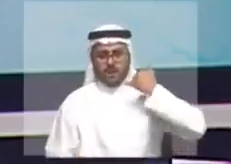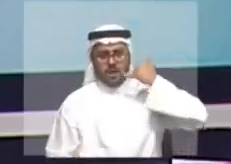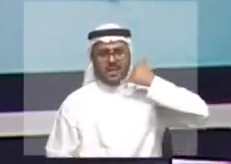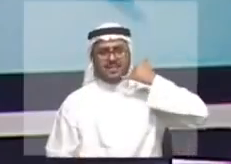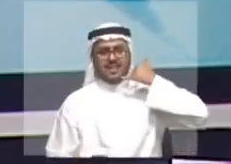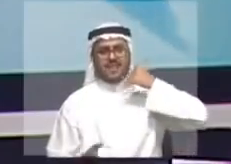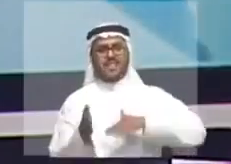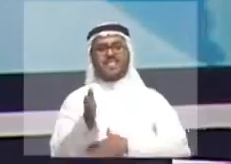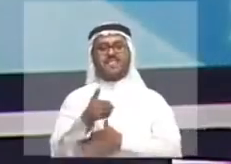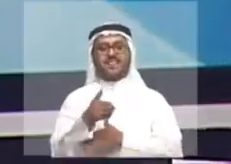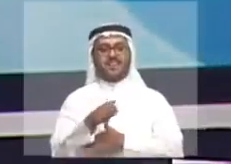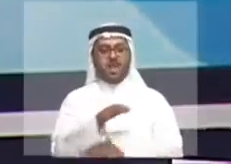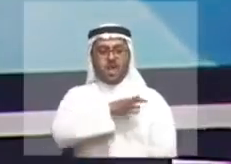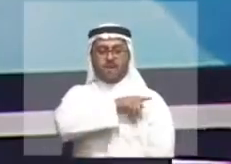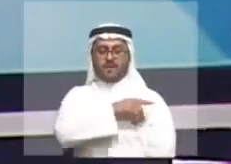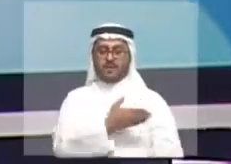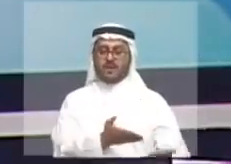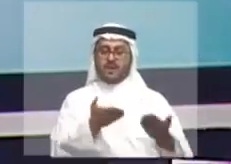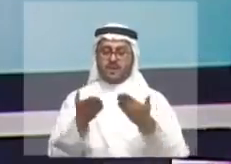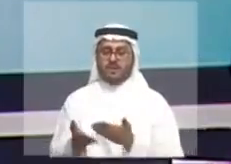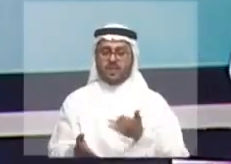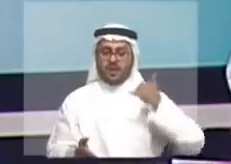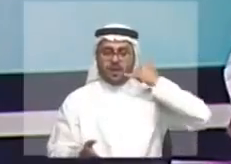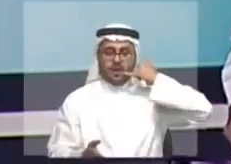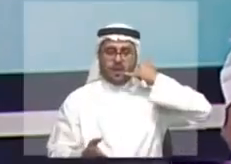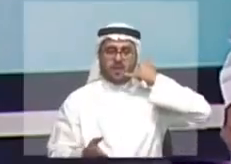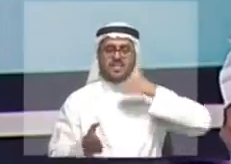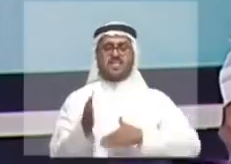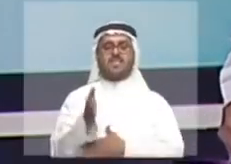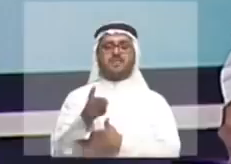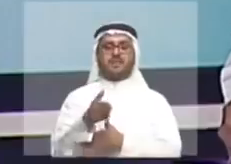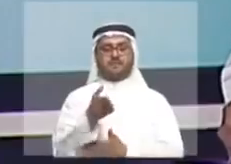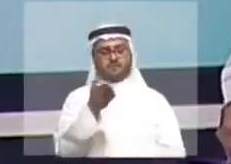المتحدة لإغاثة وتشغيل اللاجئين الفلسطينيين في الشرق الأدنى؟